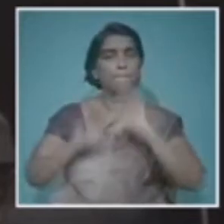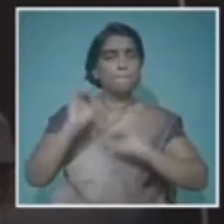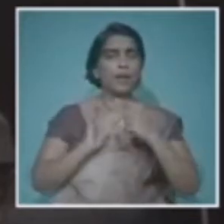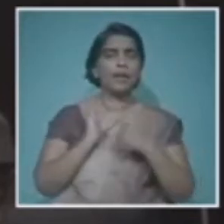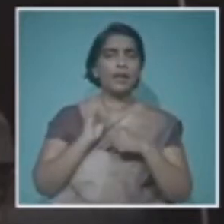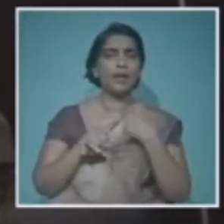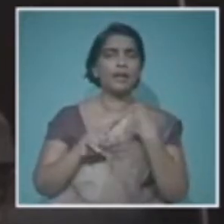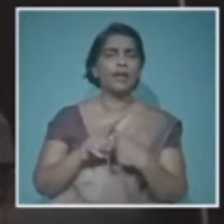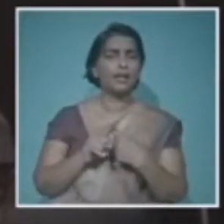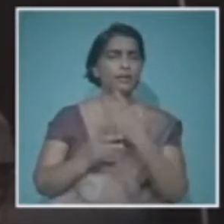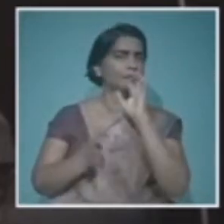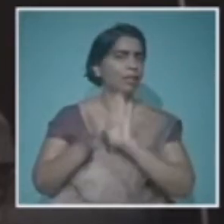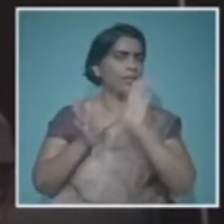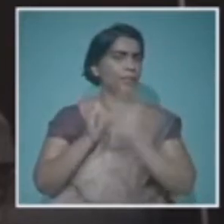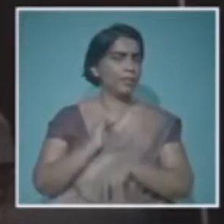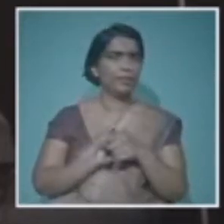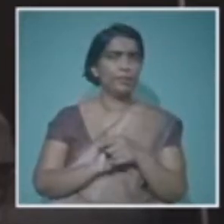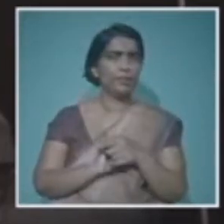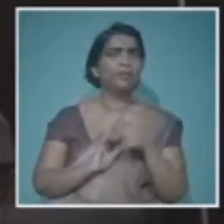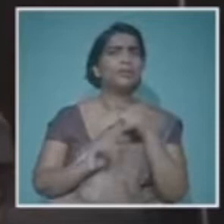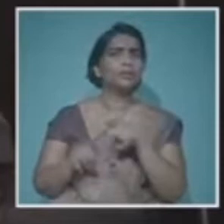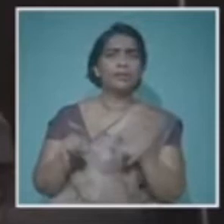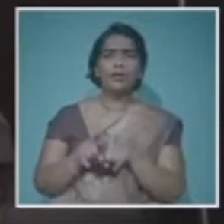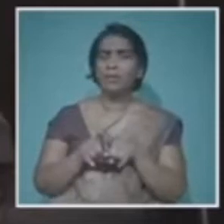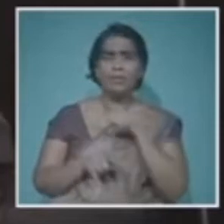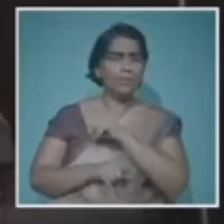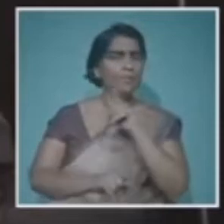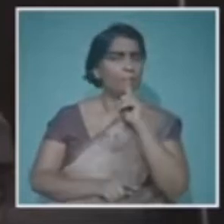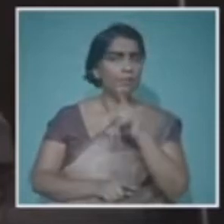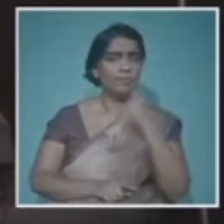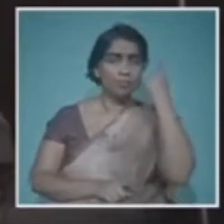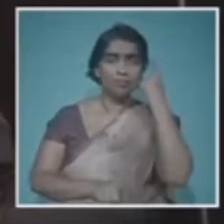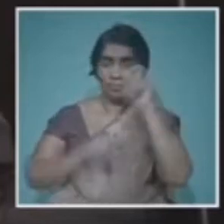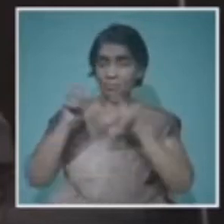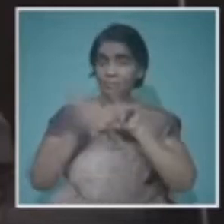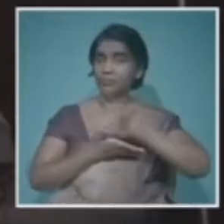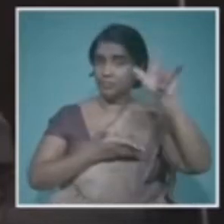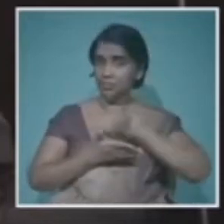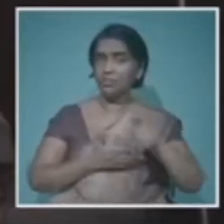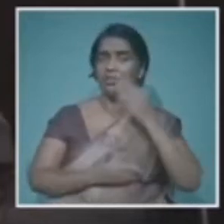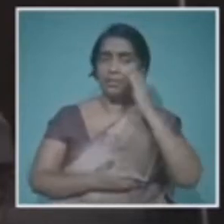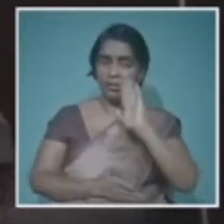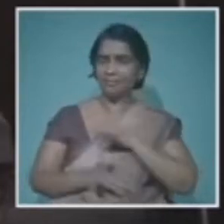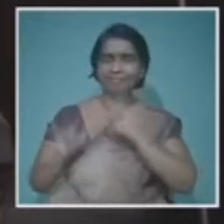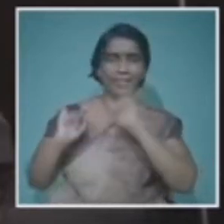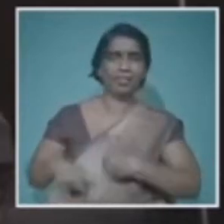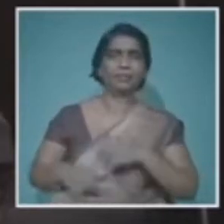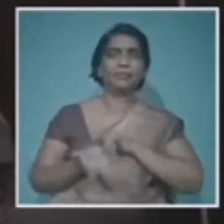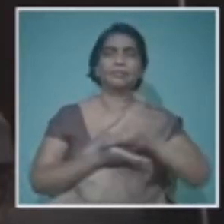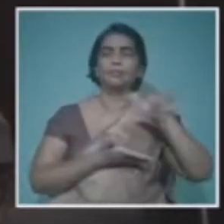බද්දක් අය කරගන්න යෝජනා වෙලා තියෙනවා. ඉතින් එතකොට අර ඔබතුමා කියන බුද්ධි ගලනේ ඒක ස්වභාවිකව සිද්ධ